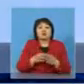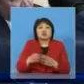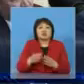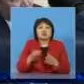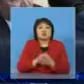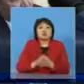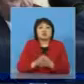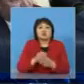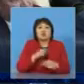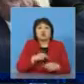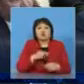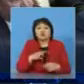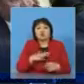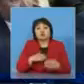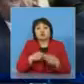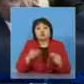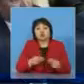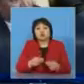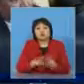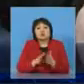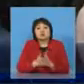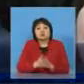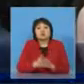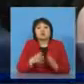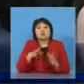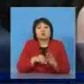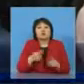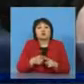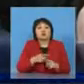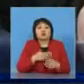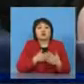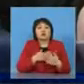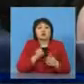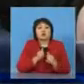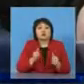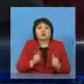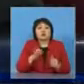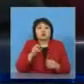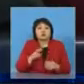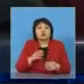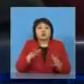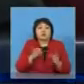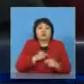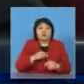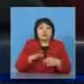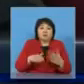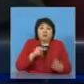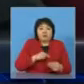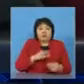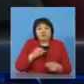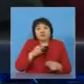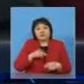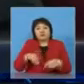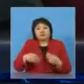отраслевыми профсоюзными работниками было заключено соглашение, в рамках которого активно развивается социальное партнерство между работником